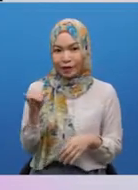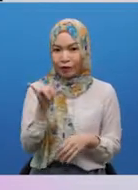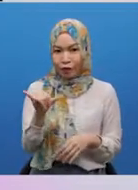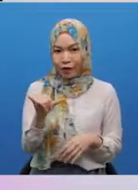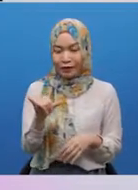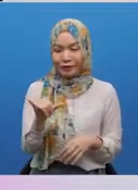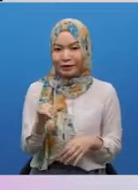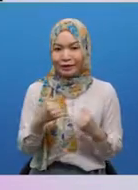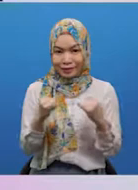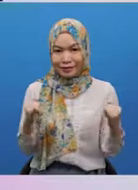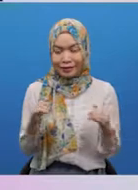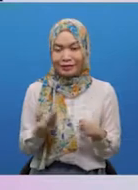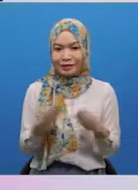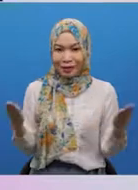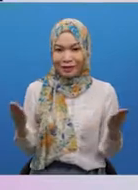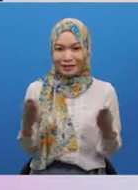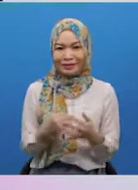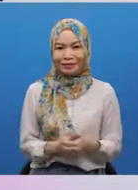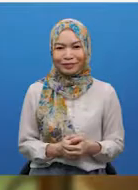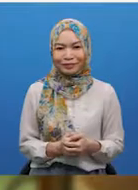ragam bahasa.